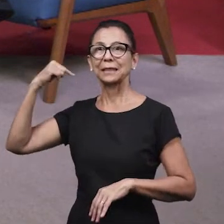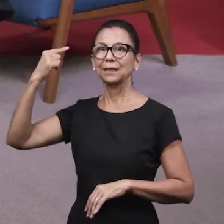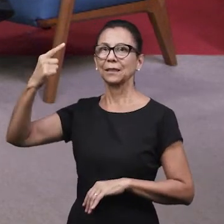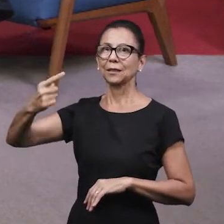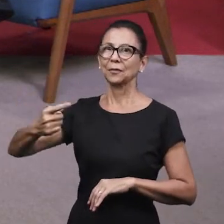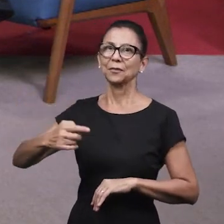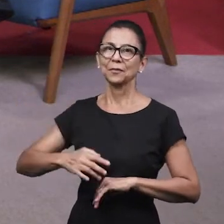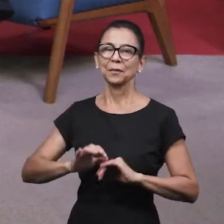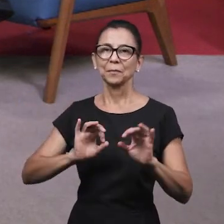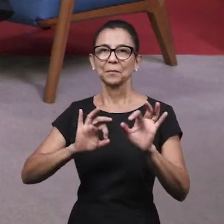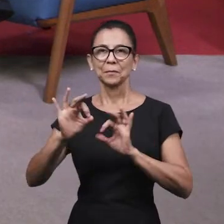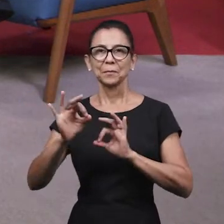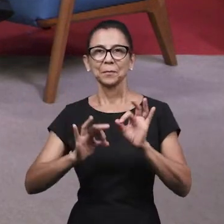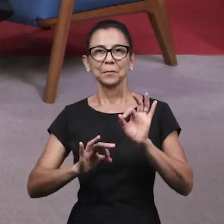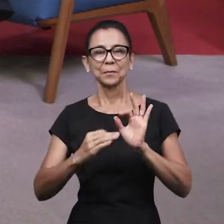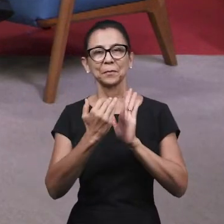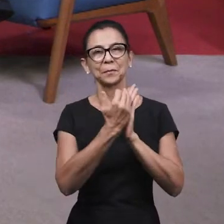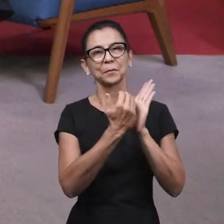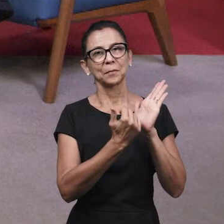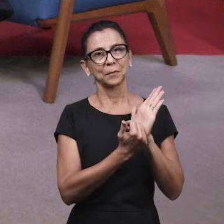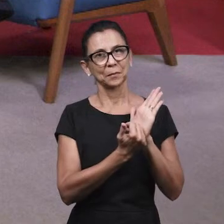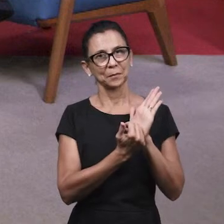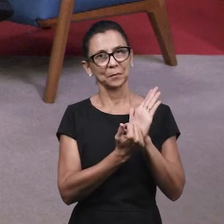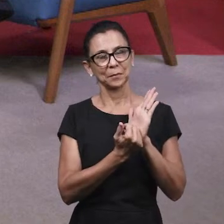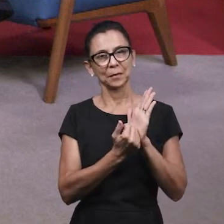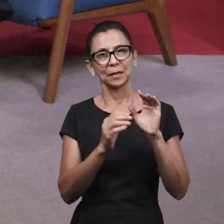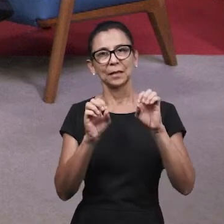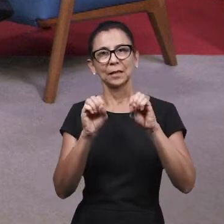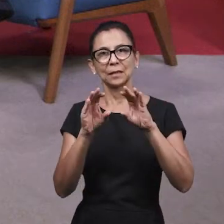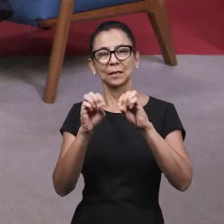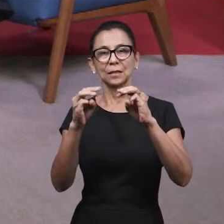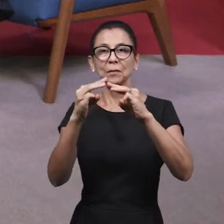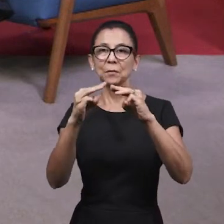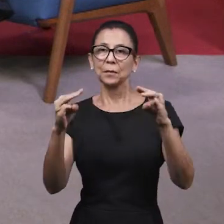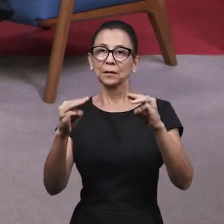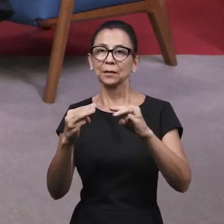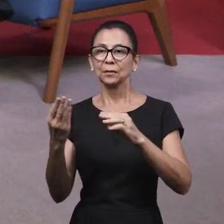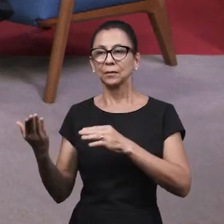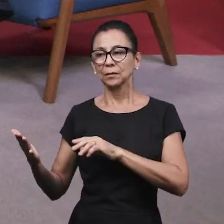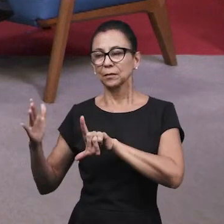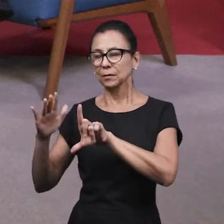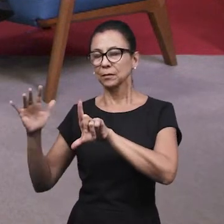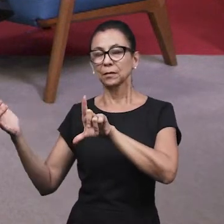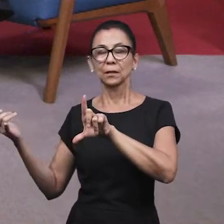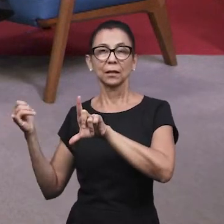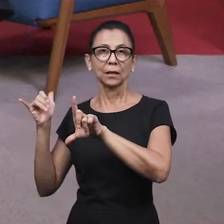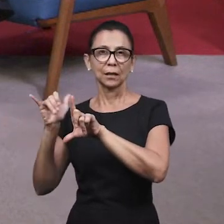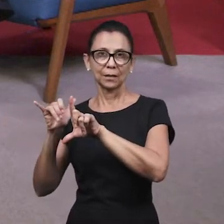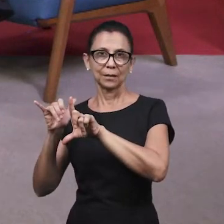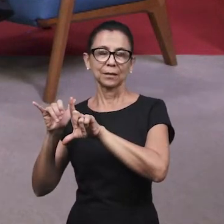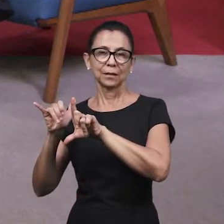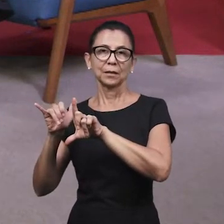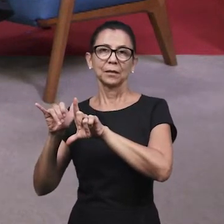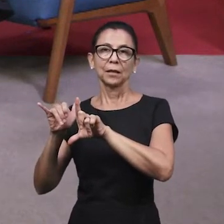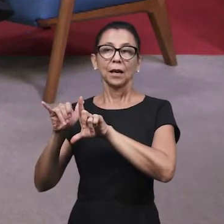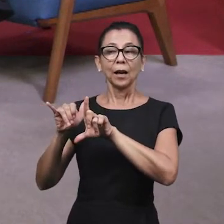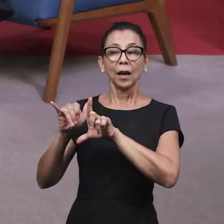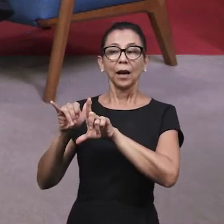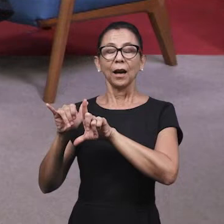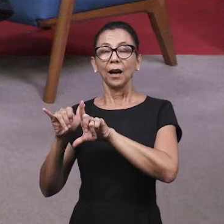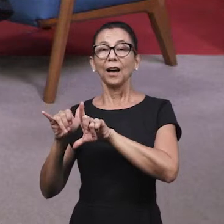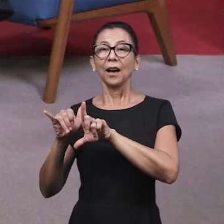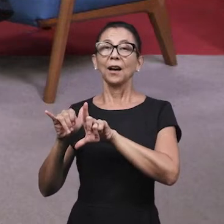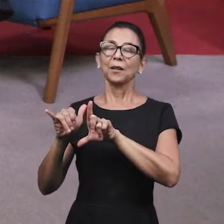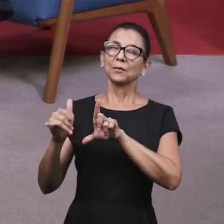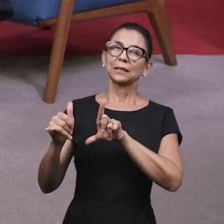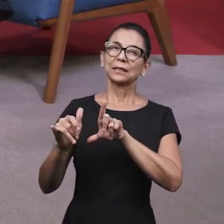du volet Leçons du Manaïm. Donc, vous pouvez pointer votre smartphone, être redirigé et quand vous participez, vous